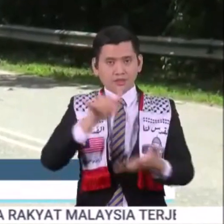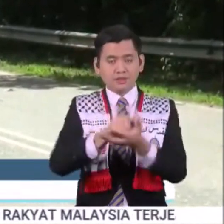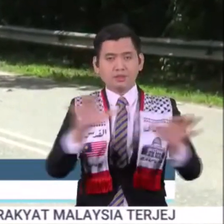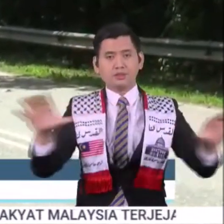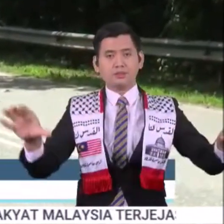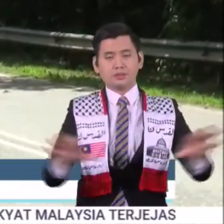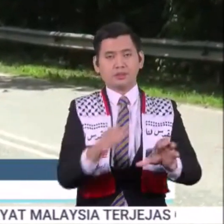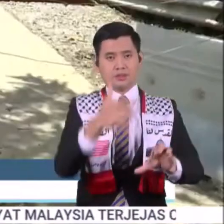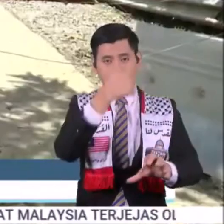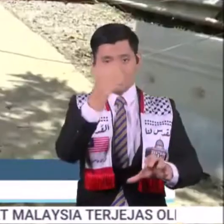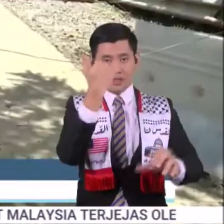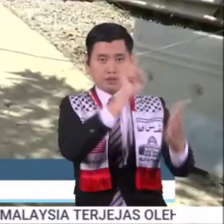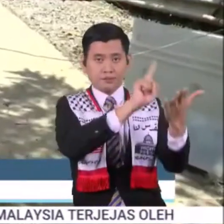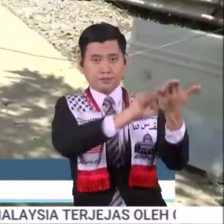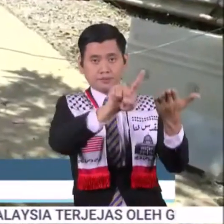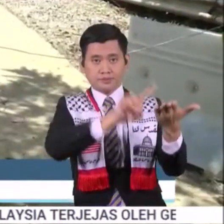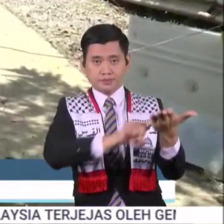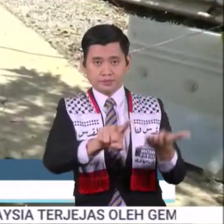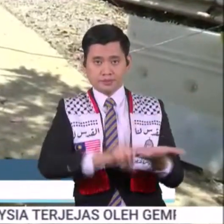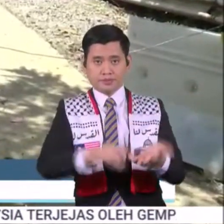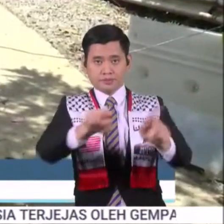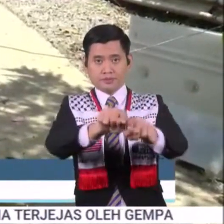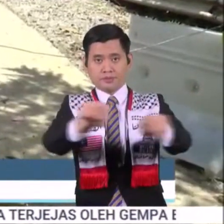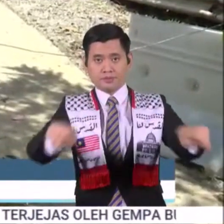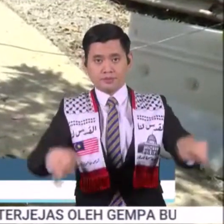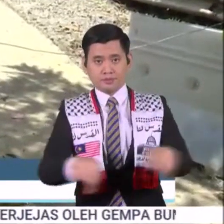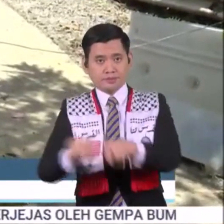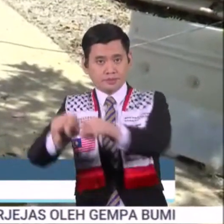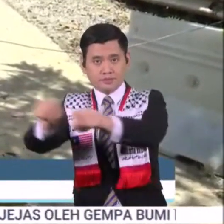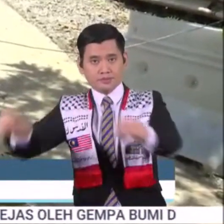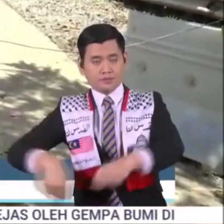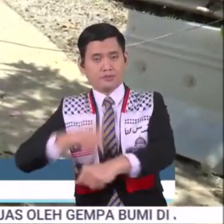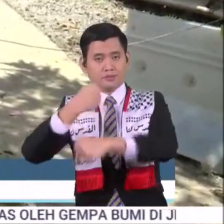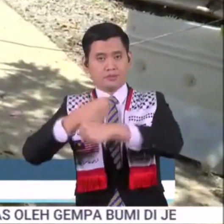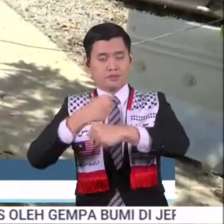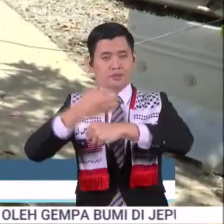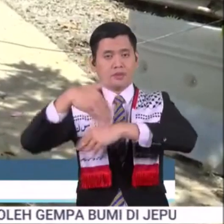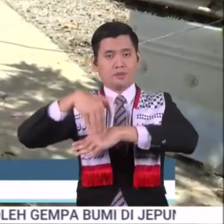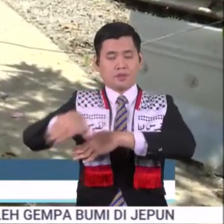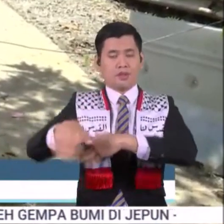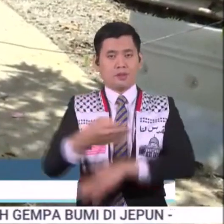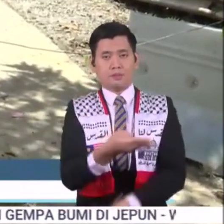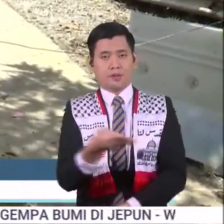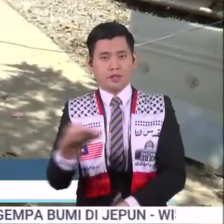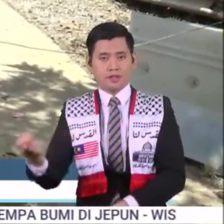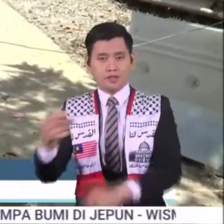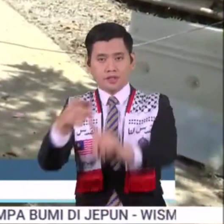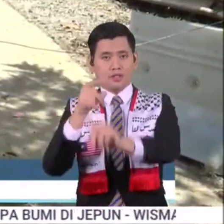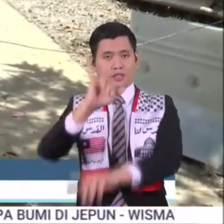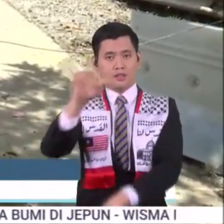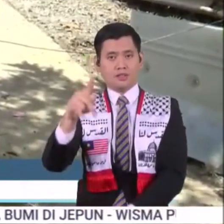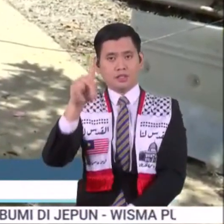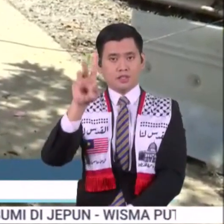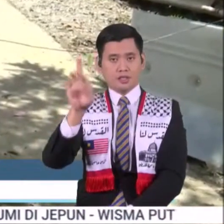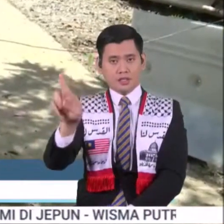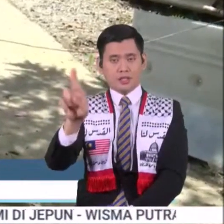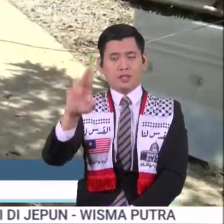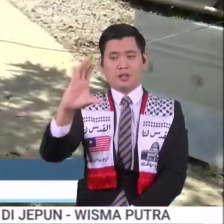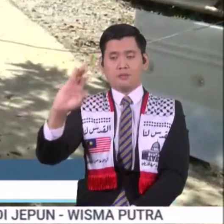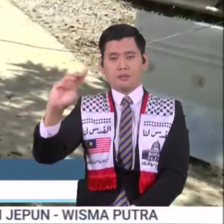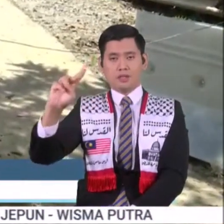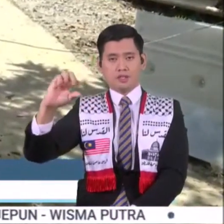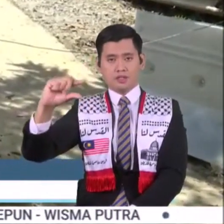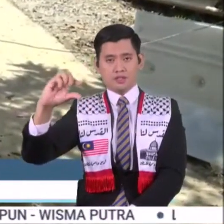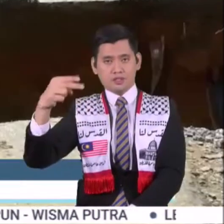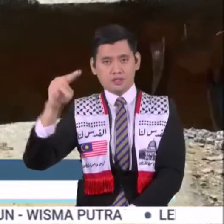dibuat hasil pemeriksaan di lokasi kerja-kerja penghantaran bahan ja jkr Maang akan